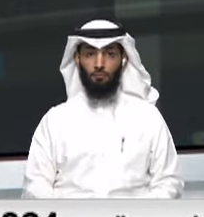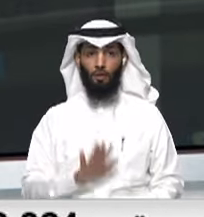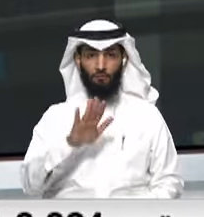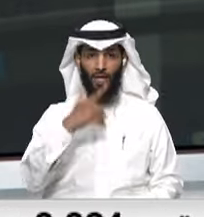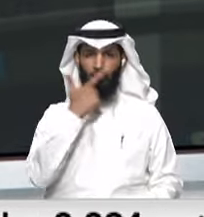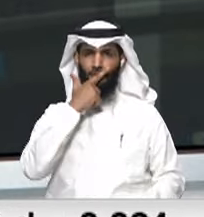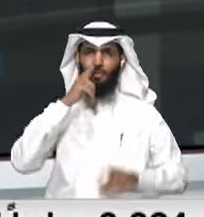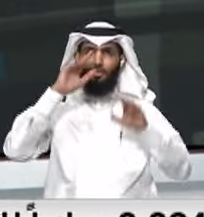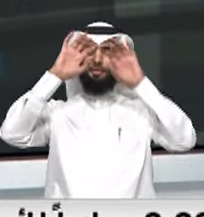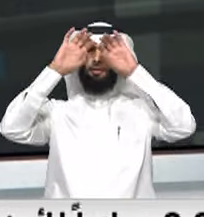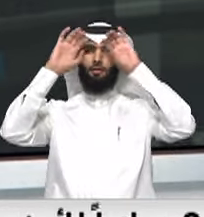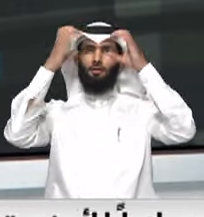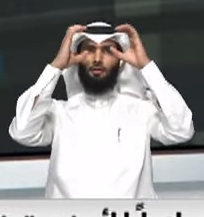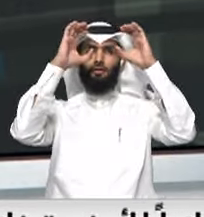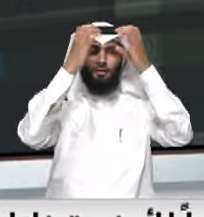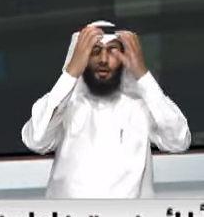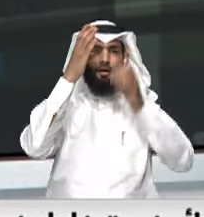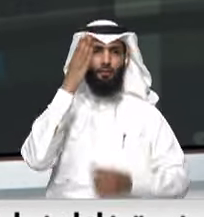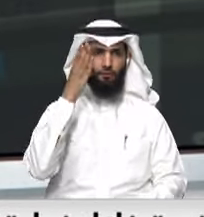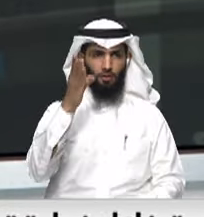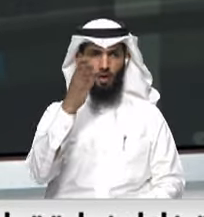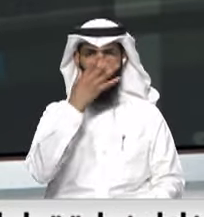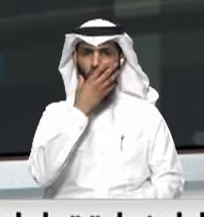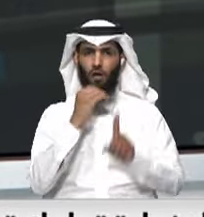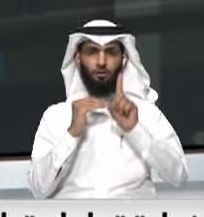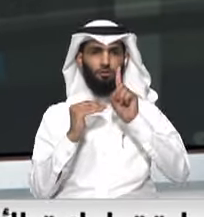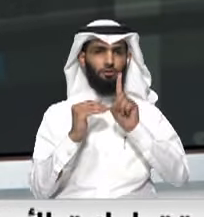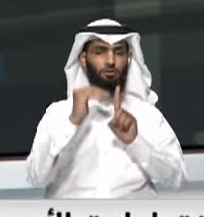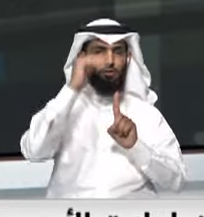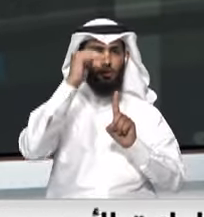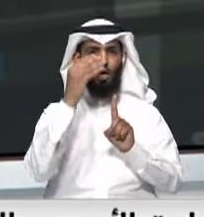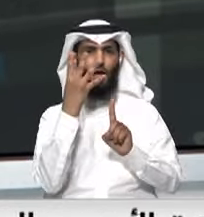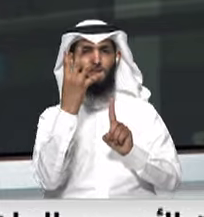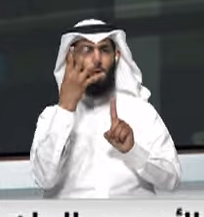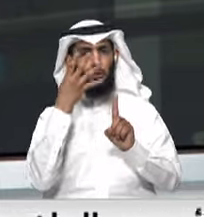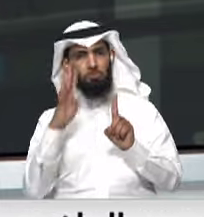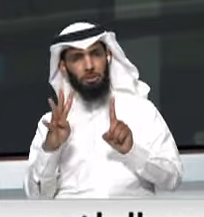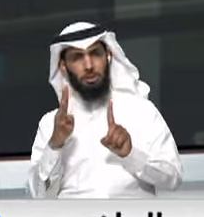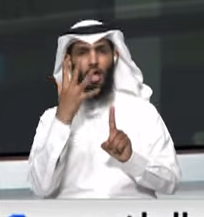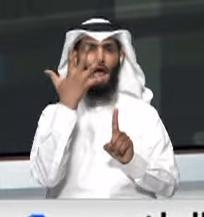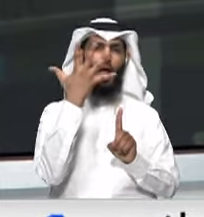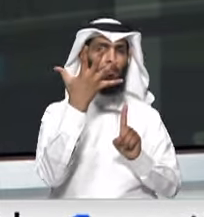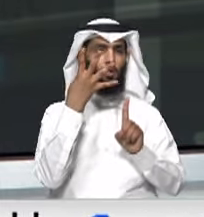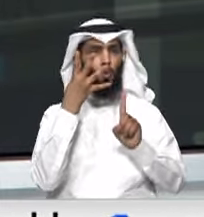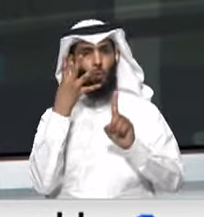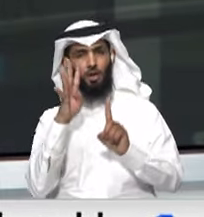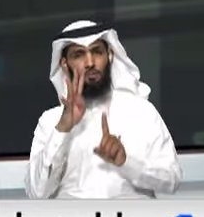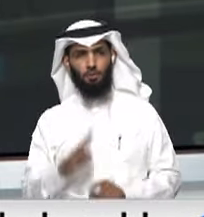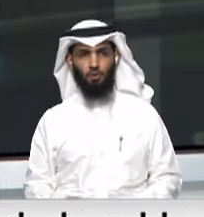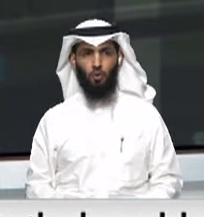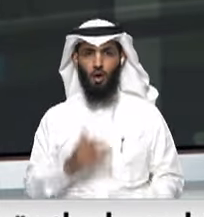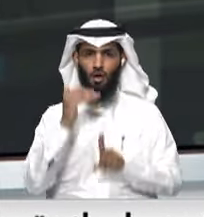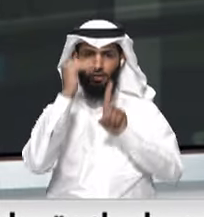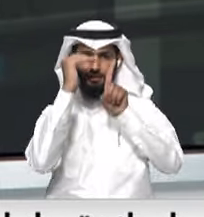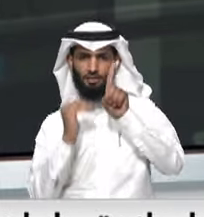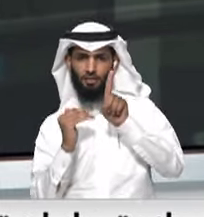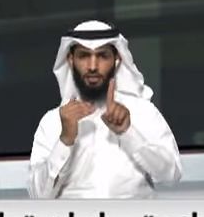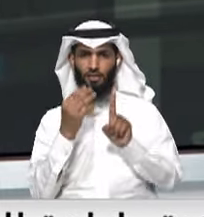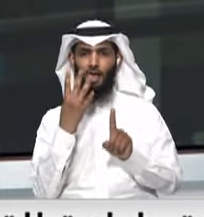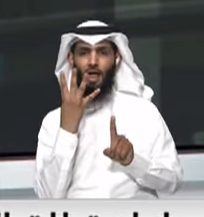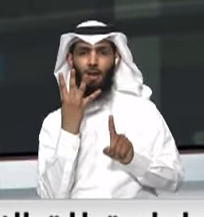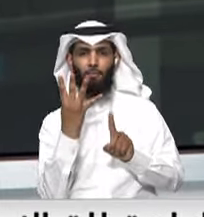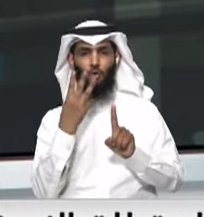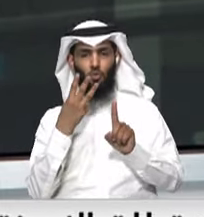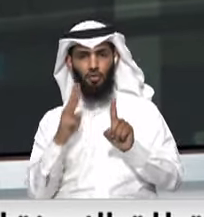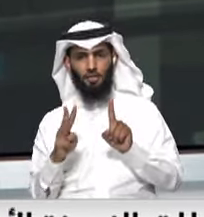المتفرقه على بعض المناطق درجه الحراره العظمى تتراوح من 44 الى 45 درجه مئويه والصغرى من 34